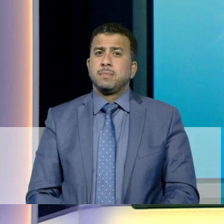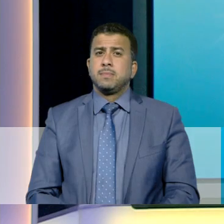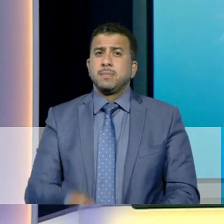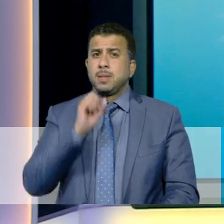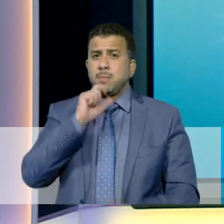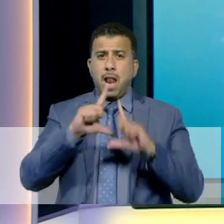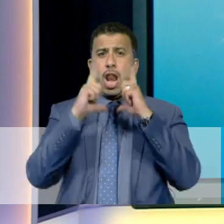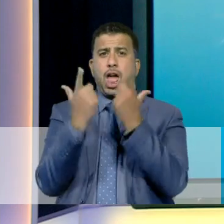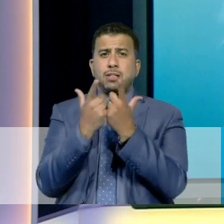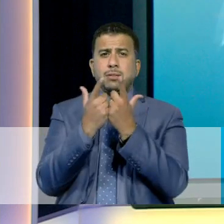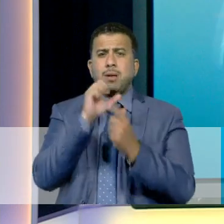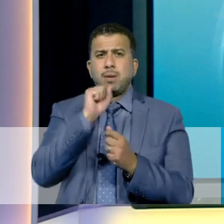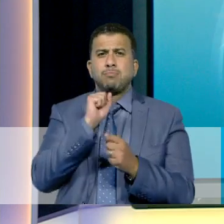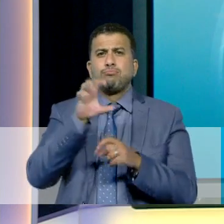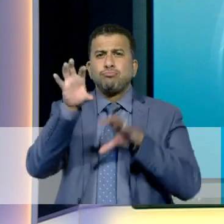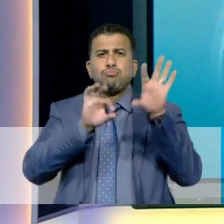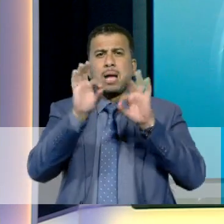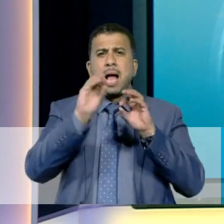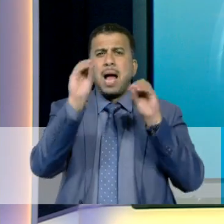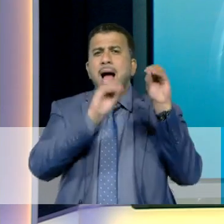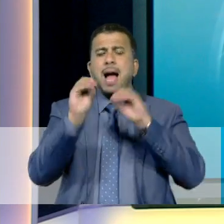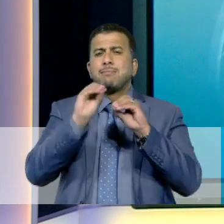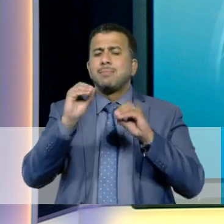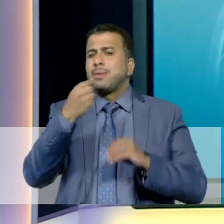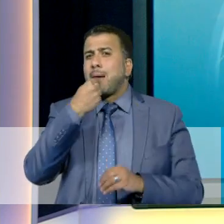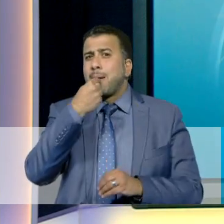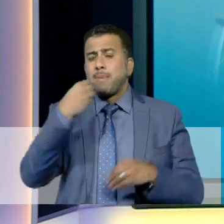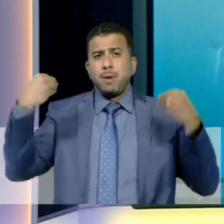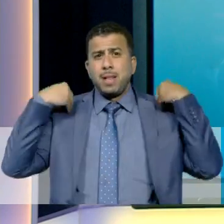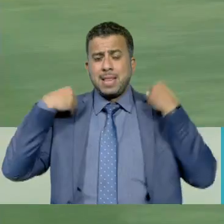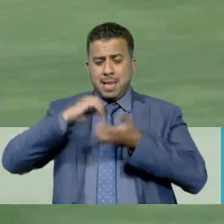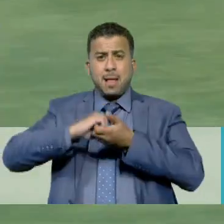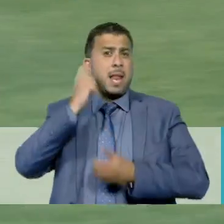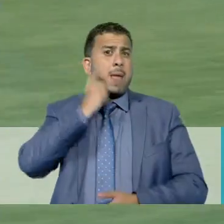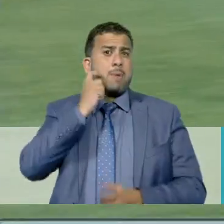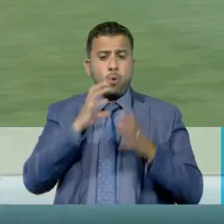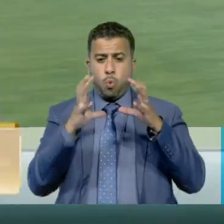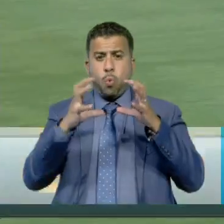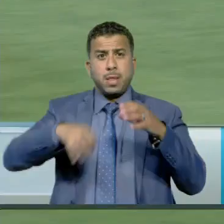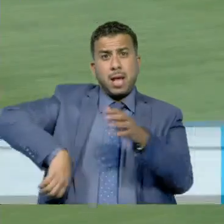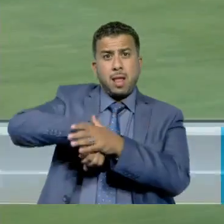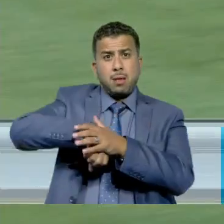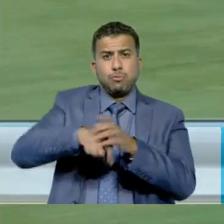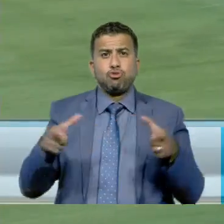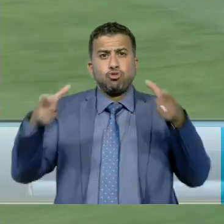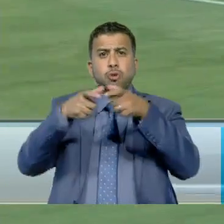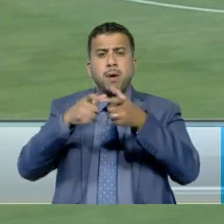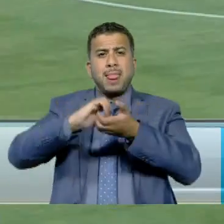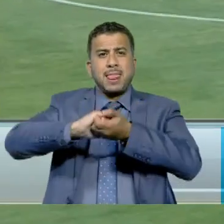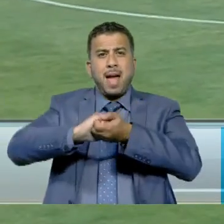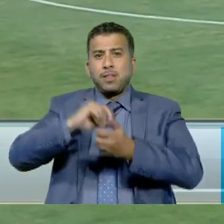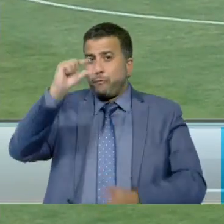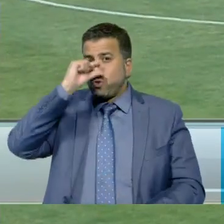قررت لجنة الاستئناف المشكلة من هيئة التحكيم الرياضي في اتحاد الإمارات لكرة القدم خلال اجتماعها بمقر الاتحاد في